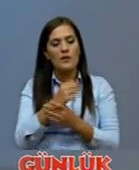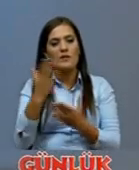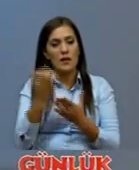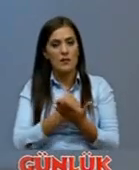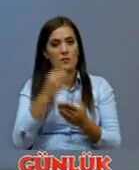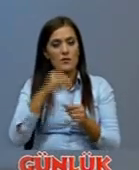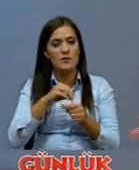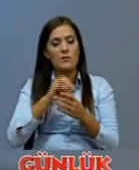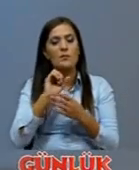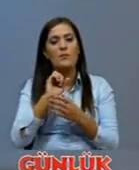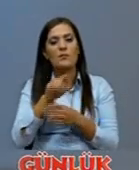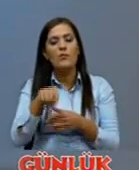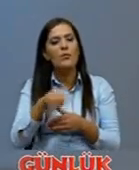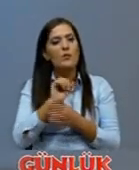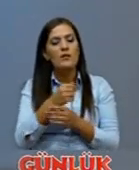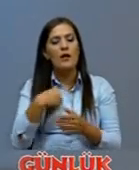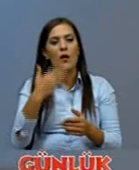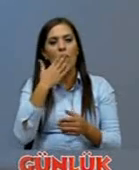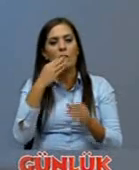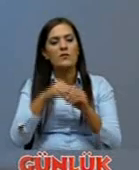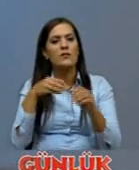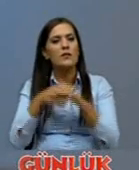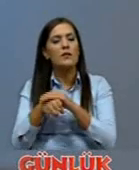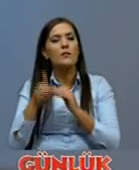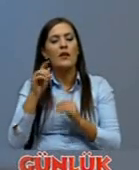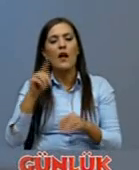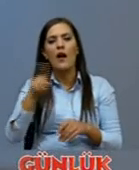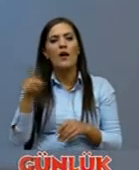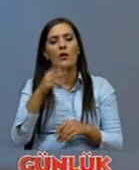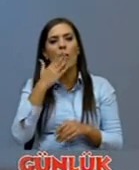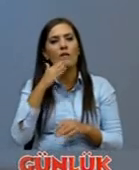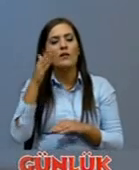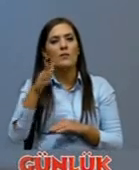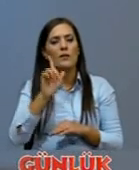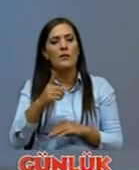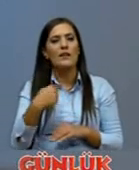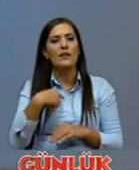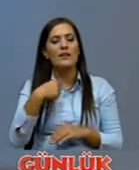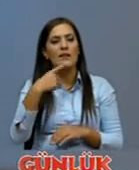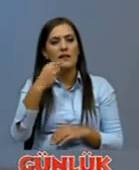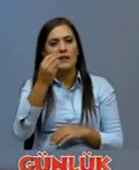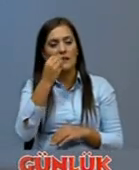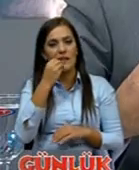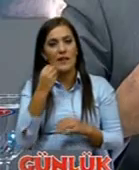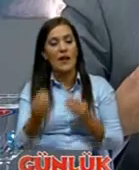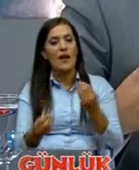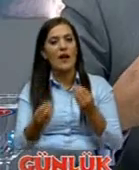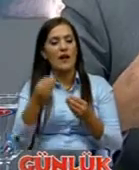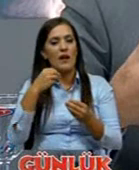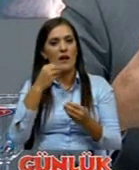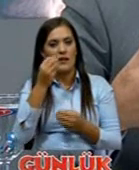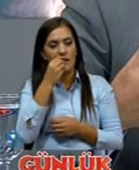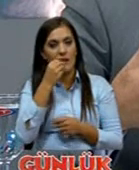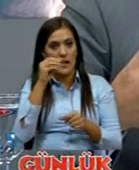için mesleği hangi okullara girmek gerekiyor? Hangi eğitimleri almak gerekiyor? Gıda üreten veya gıda